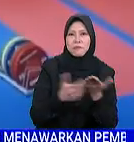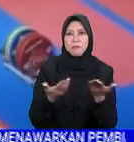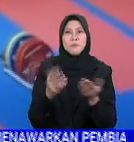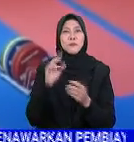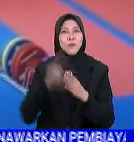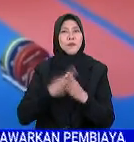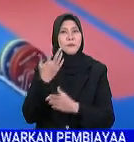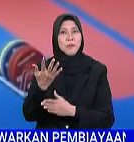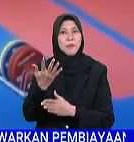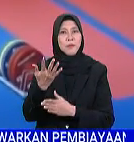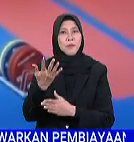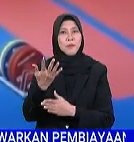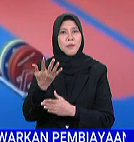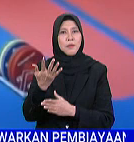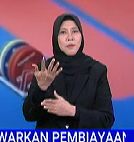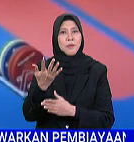lalu.